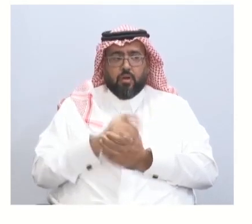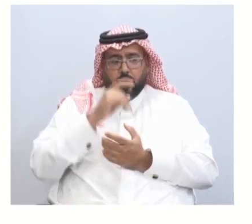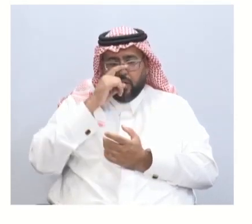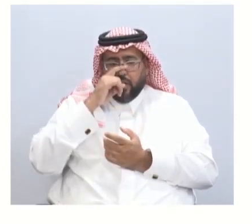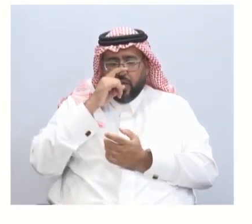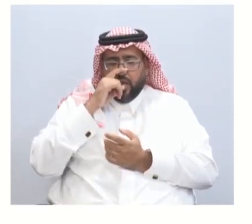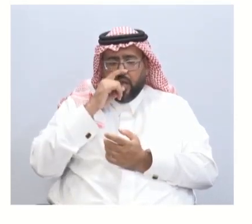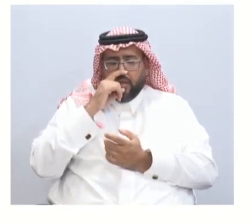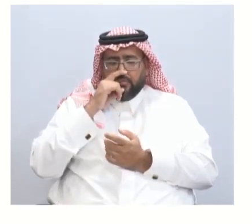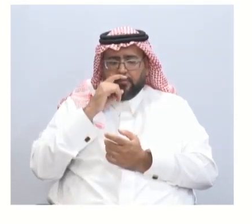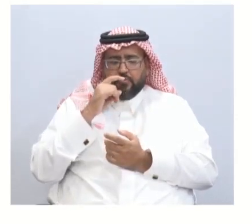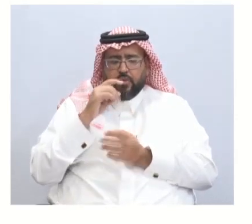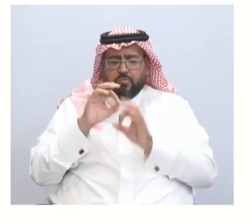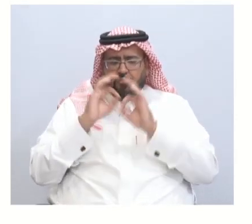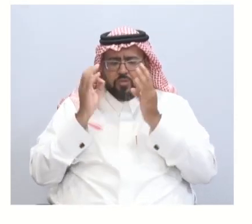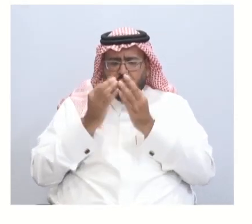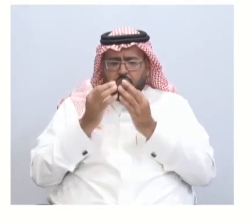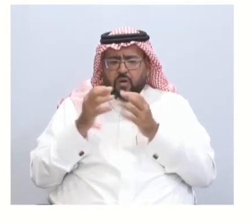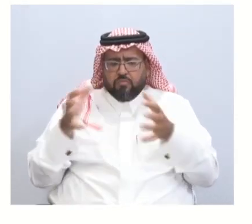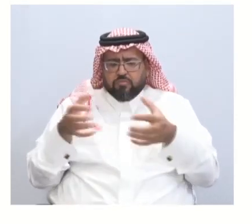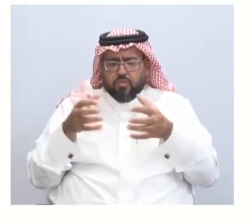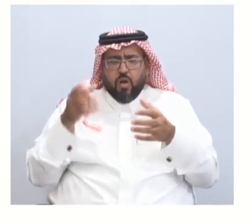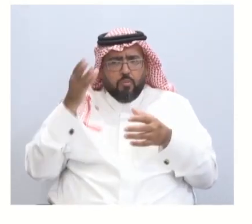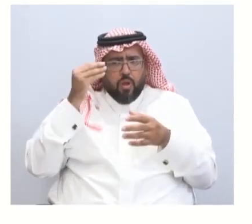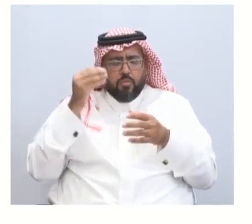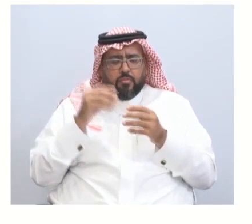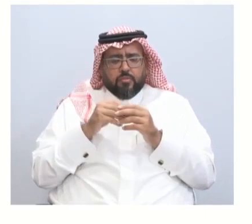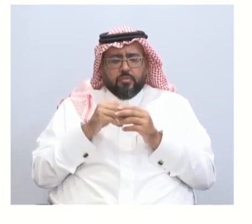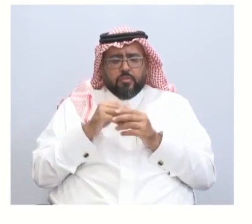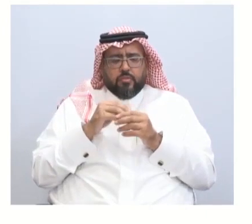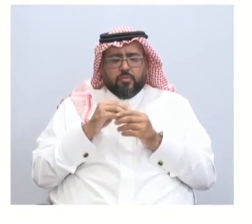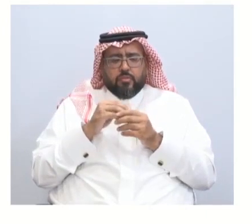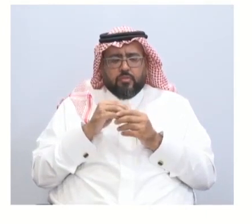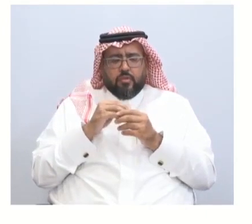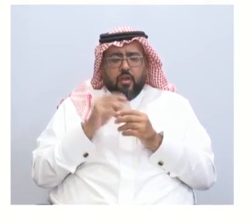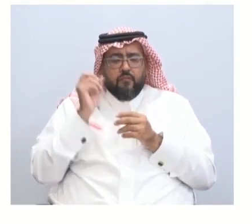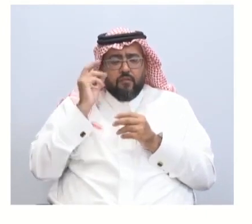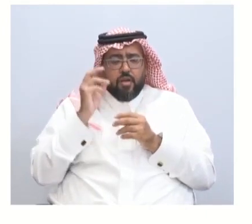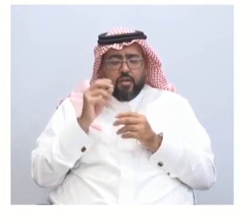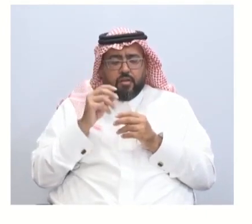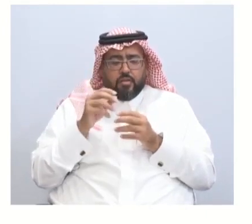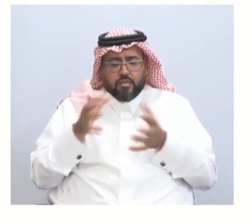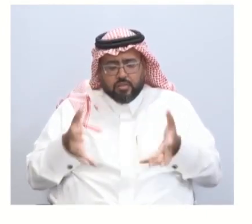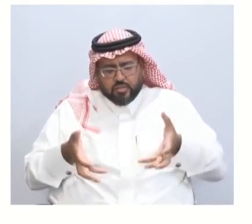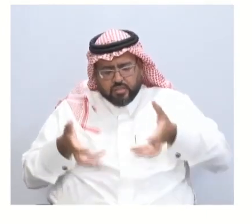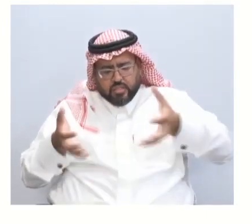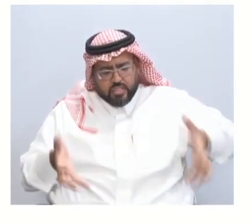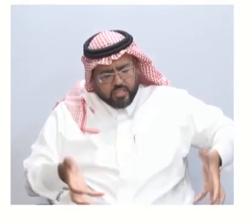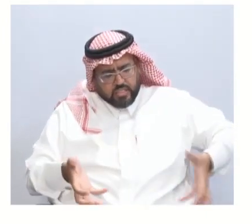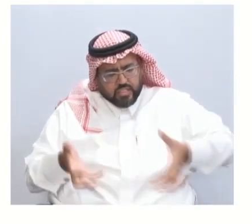انه حصل على مجموعه قيمه من البيانات الا ان فكره الانجراف